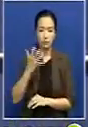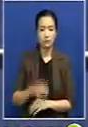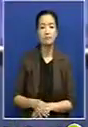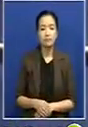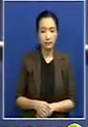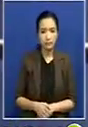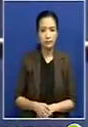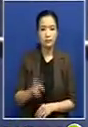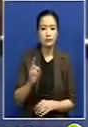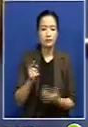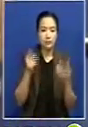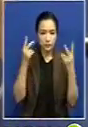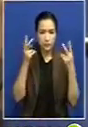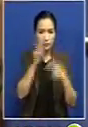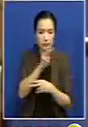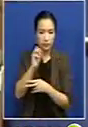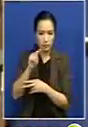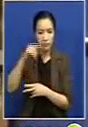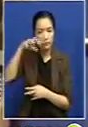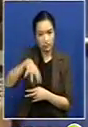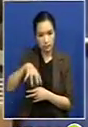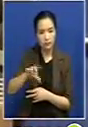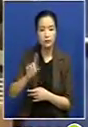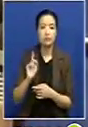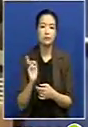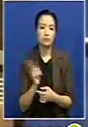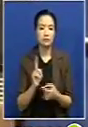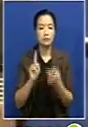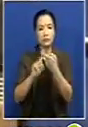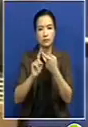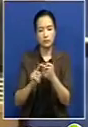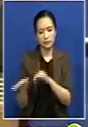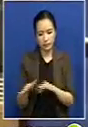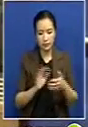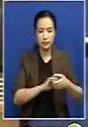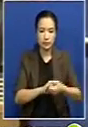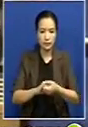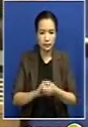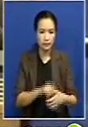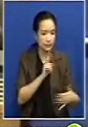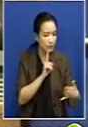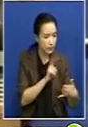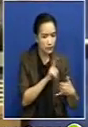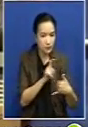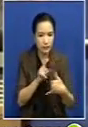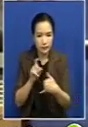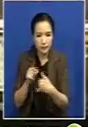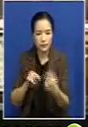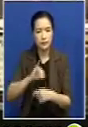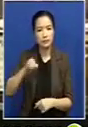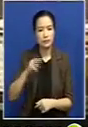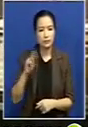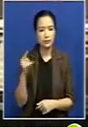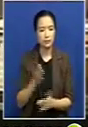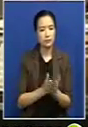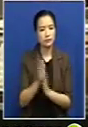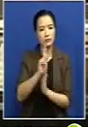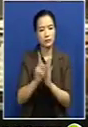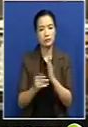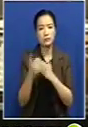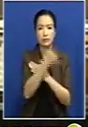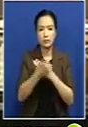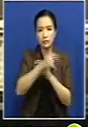ายกรัฐมนตรีมาเลเซียออกแถลงการในวันนี้ยืนยันว่าพร้อมให้ความร่วมมือในการสืบสวนสอบสวนโดยเจ้าหน้าที่รักษากฎหมายของ